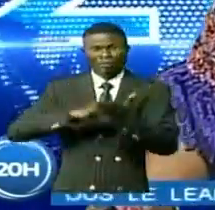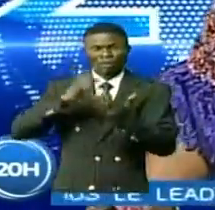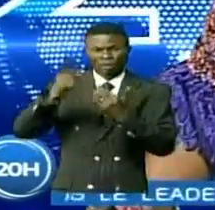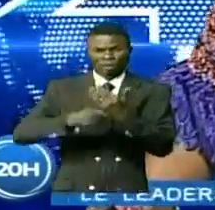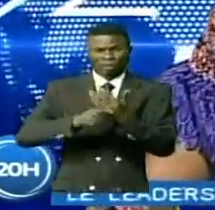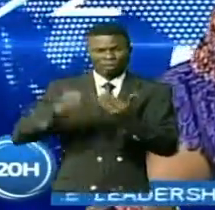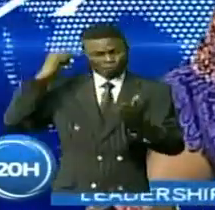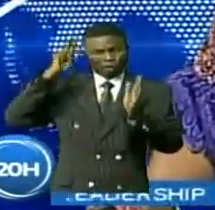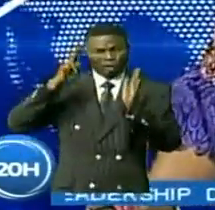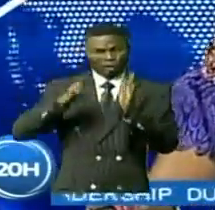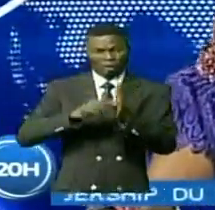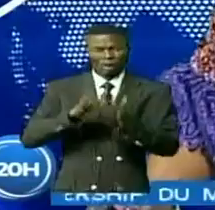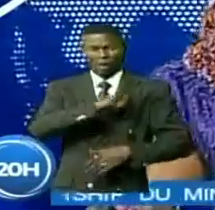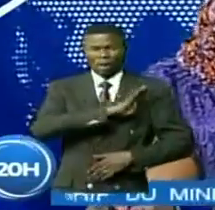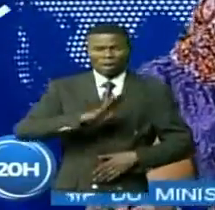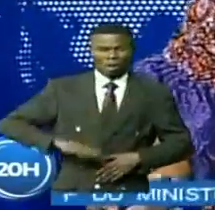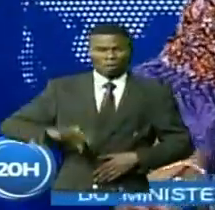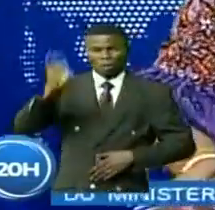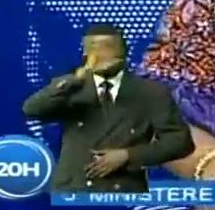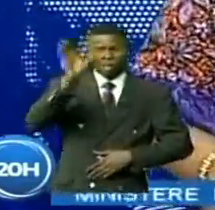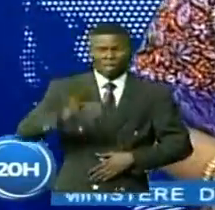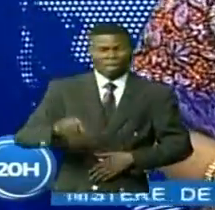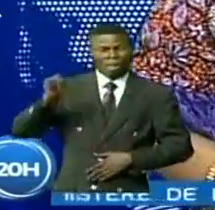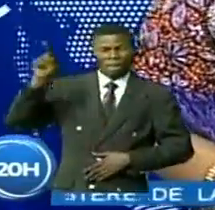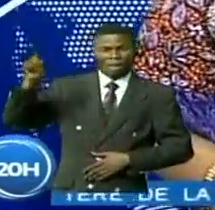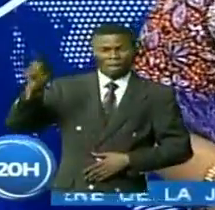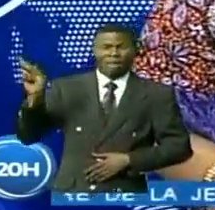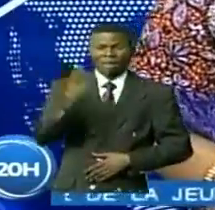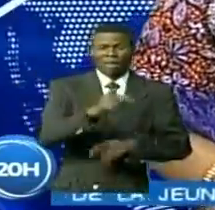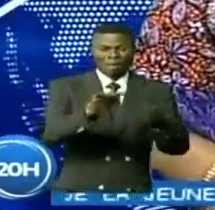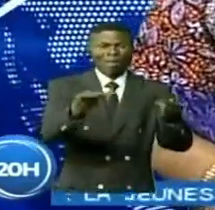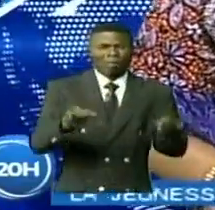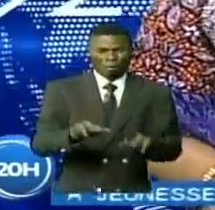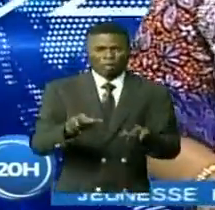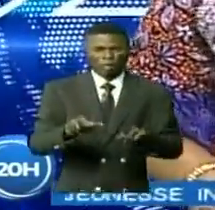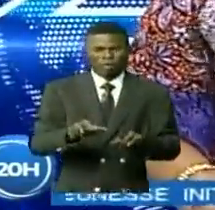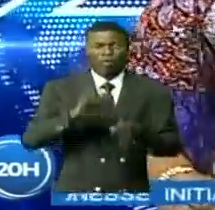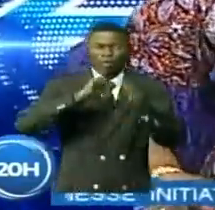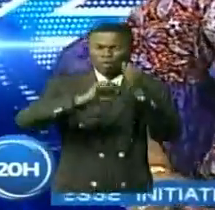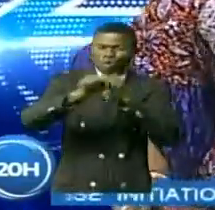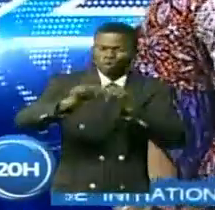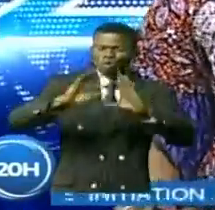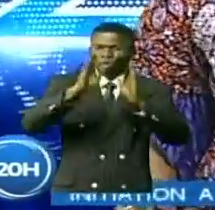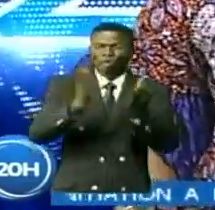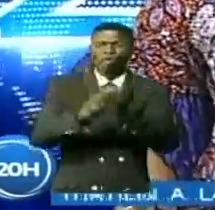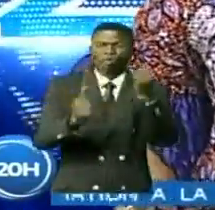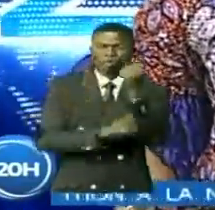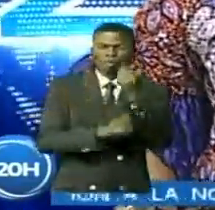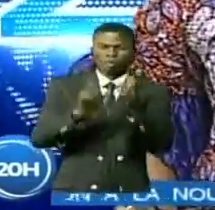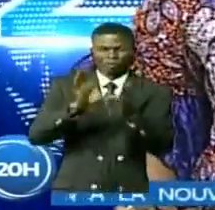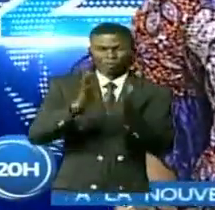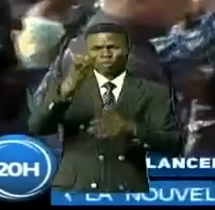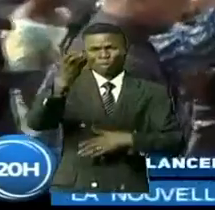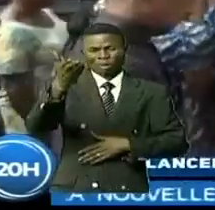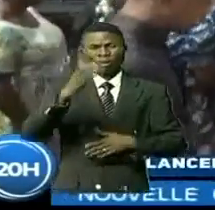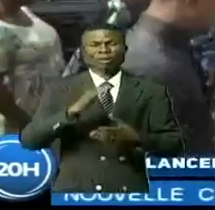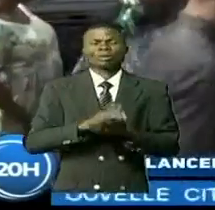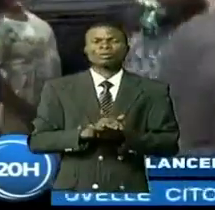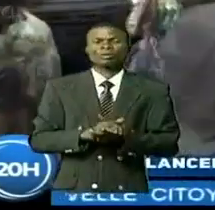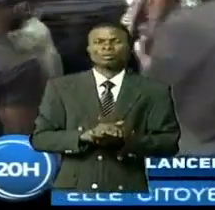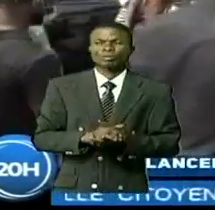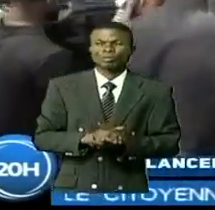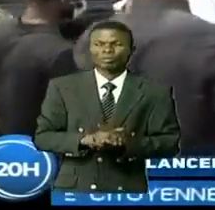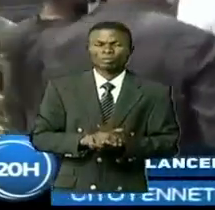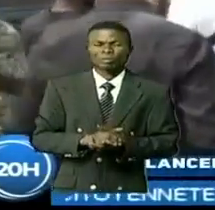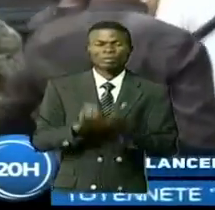gouvernement, le bourgmestre de la commune de Ngaliema est descendu sur place pour sensibiliser ses administrés. Rodi Panda. L'enclavement et